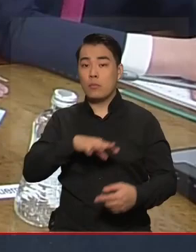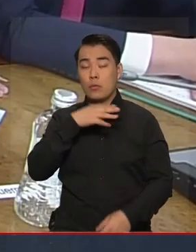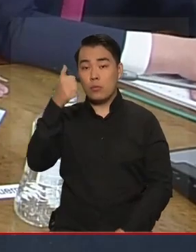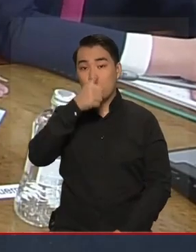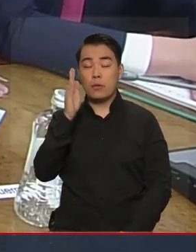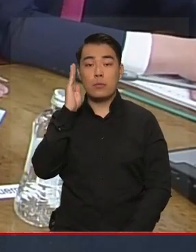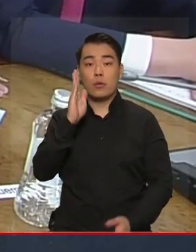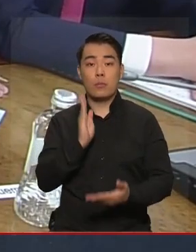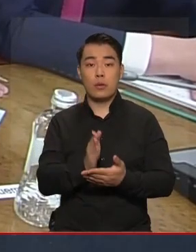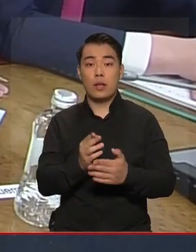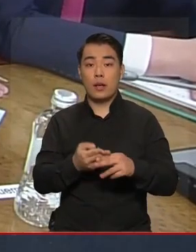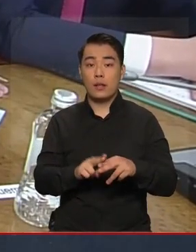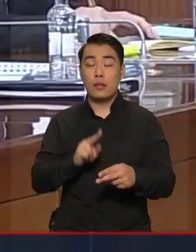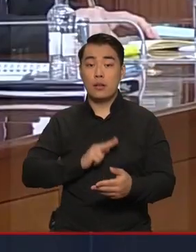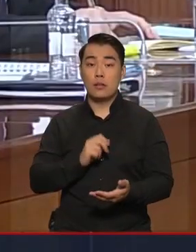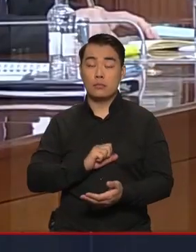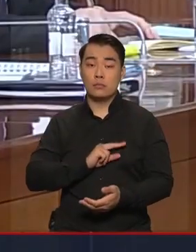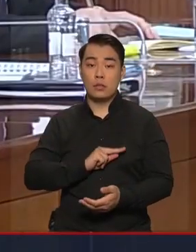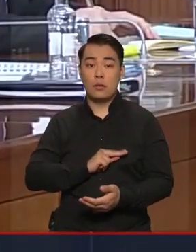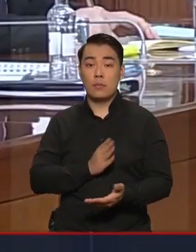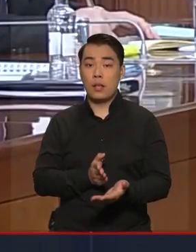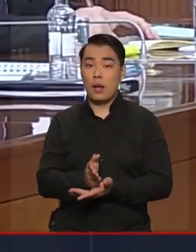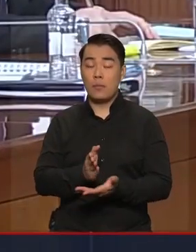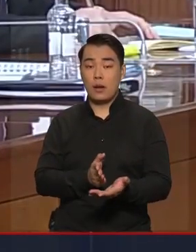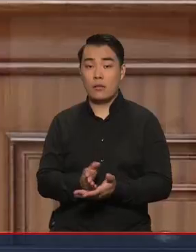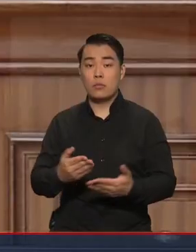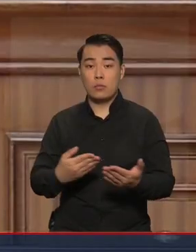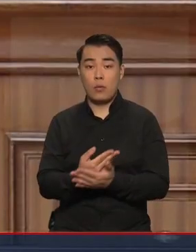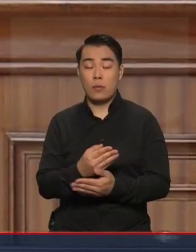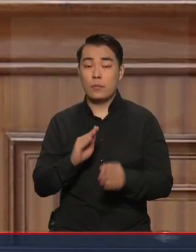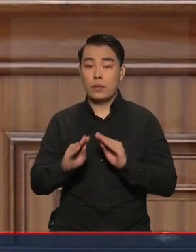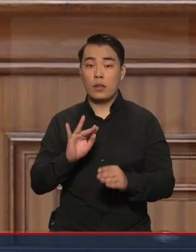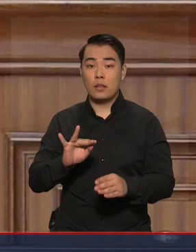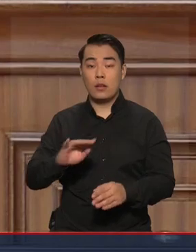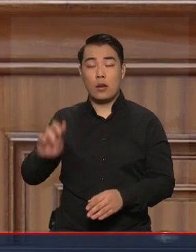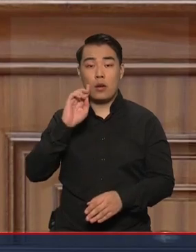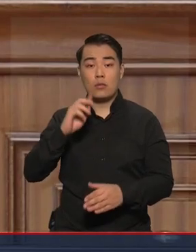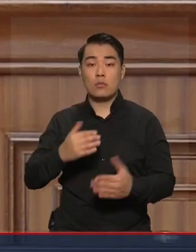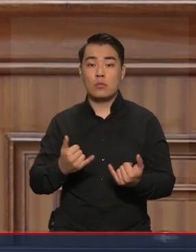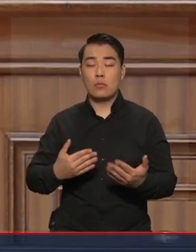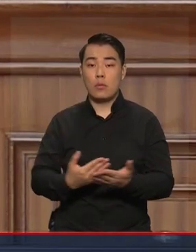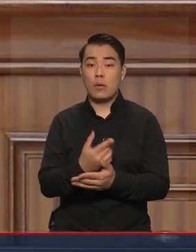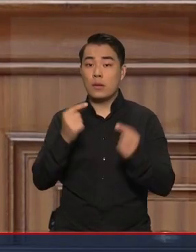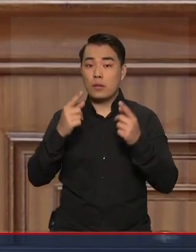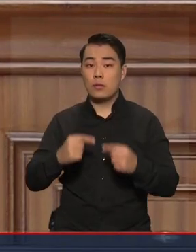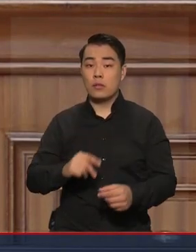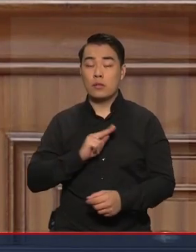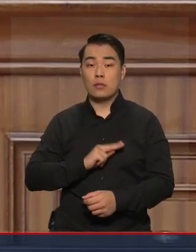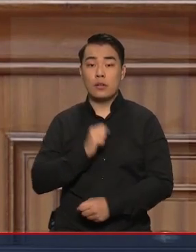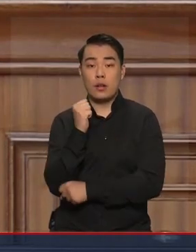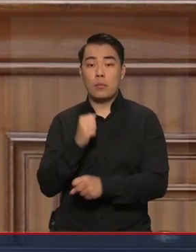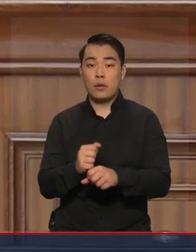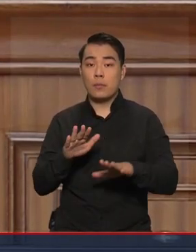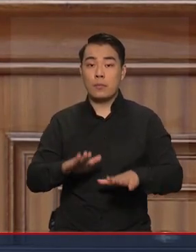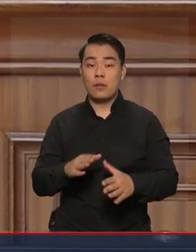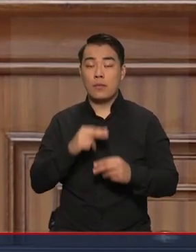вперед. Остуста жұмыс істеп тұрған өндірістерді жаңғыртумен қатар еліміз үшін мүлде жаңа өндіріс орындарын ашуға